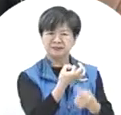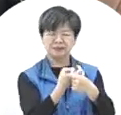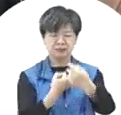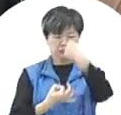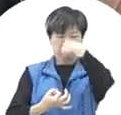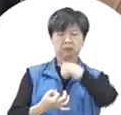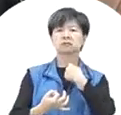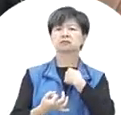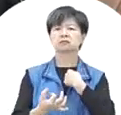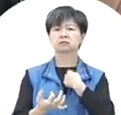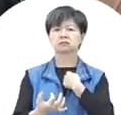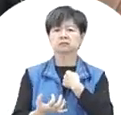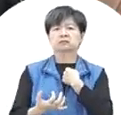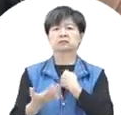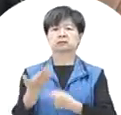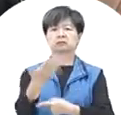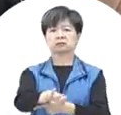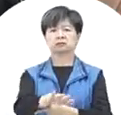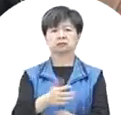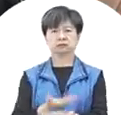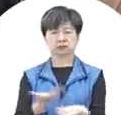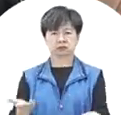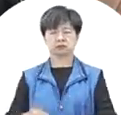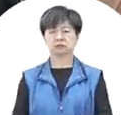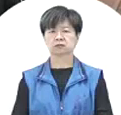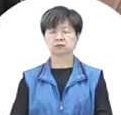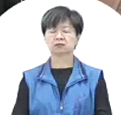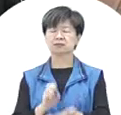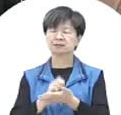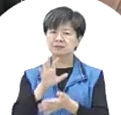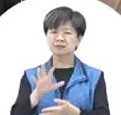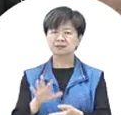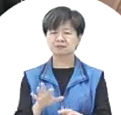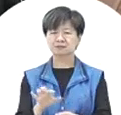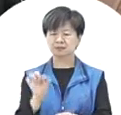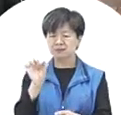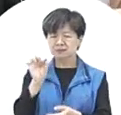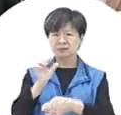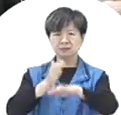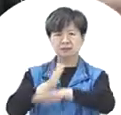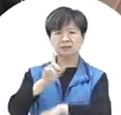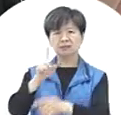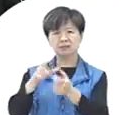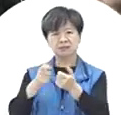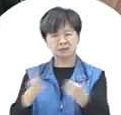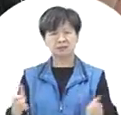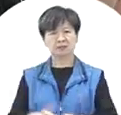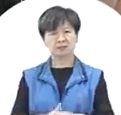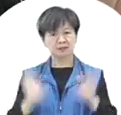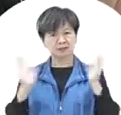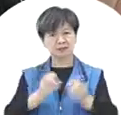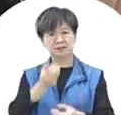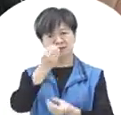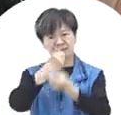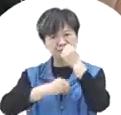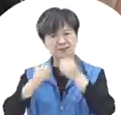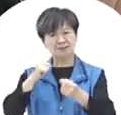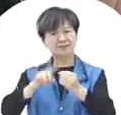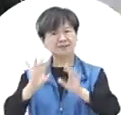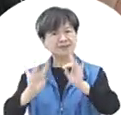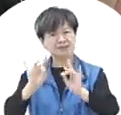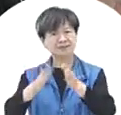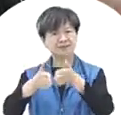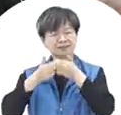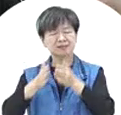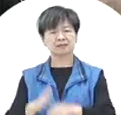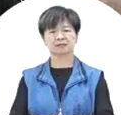baby 噎死， 跟研报告 颗粒超过1公分，我刚不讲了吗？小 baby 要吃泥状物啊，市长。 这